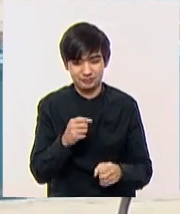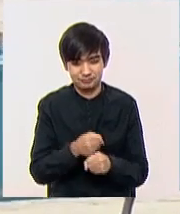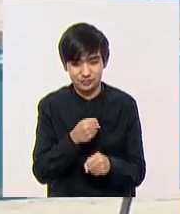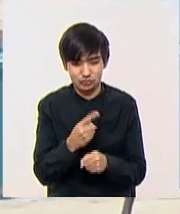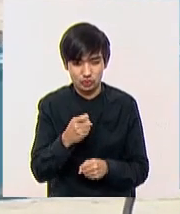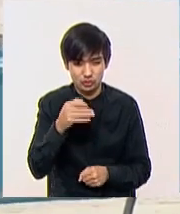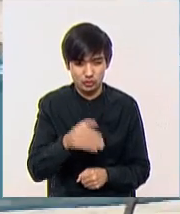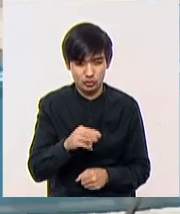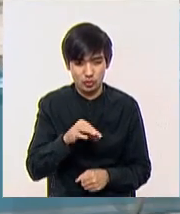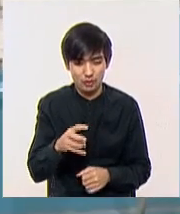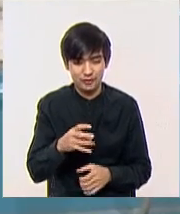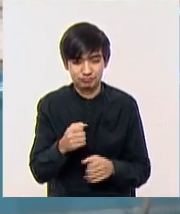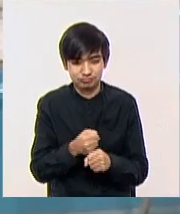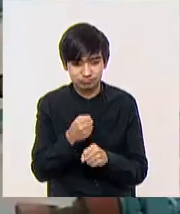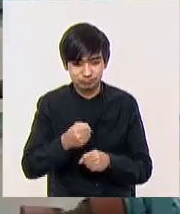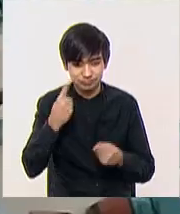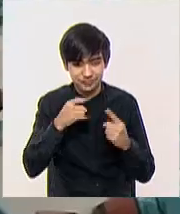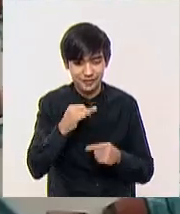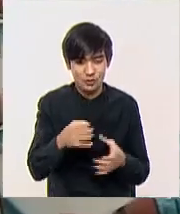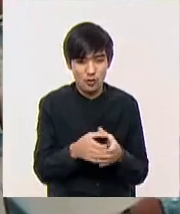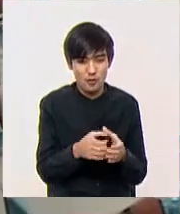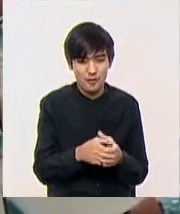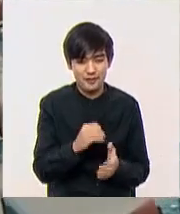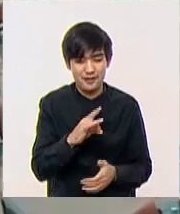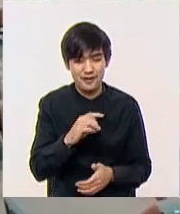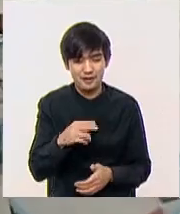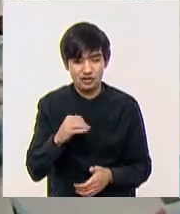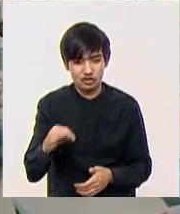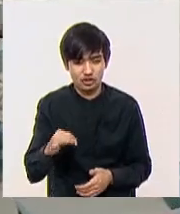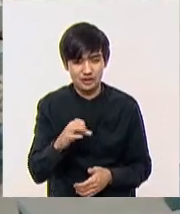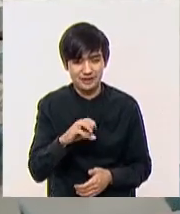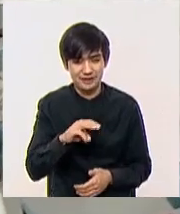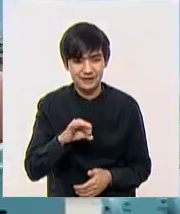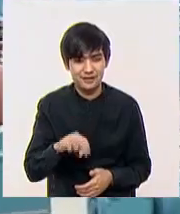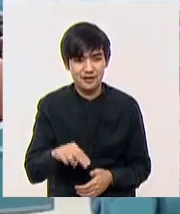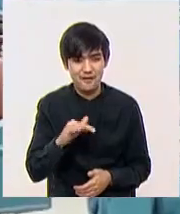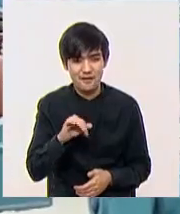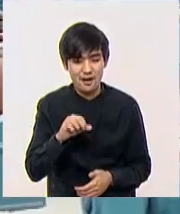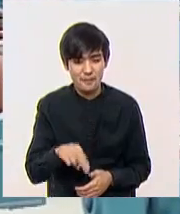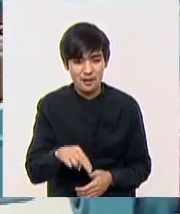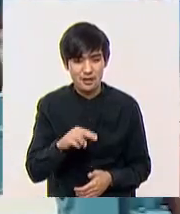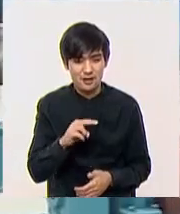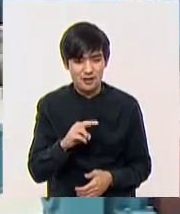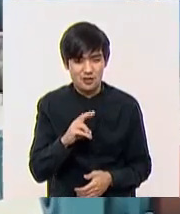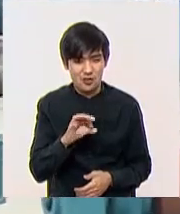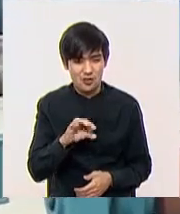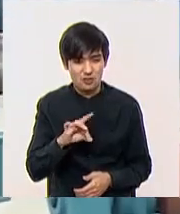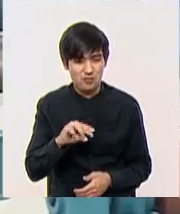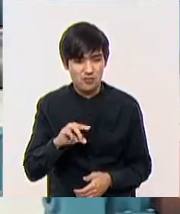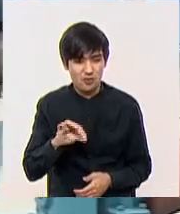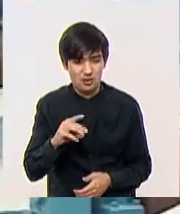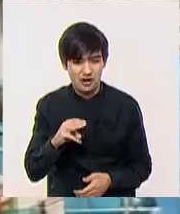тонн продукции в год. Проект реализован компанией Asia Steel Pipe Corporation. Продукция завода найдет применение в